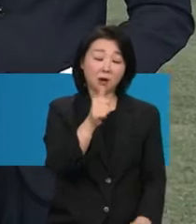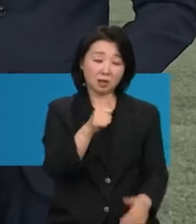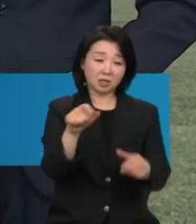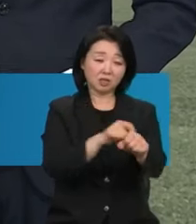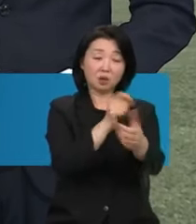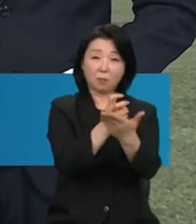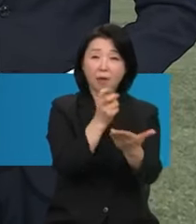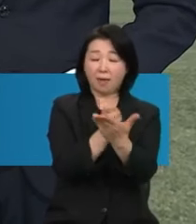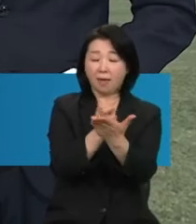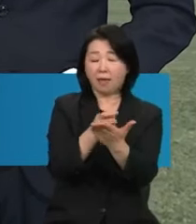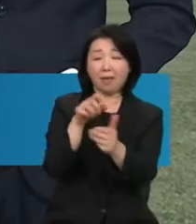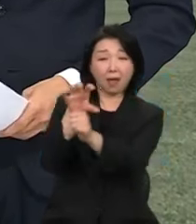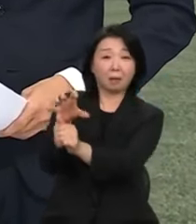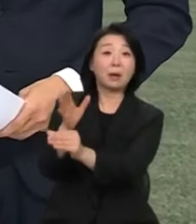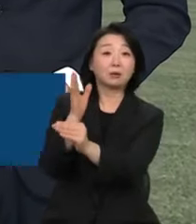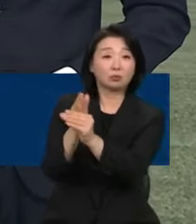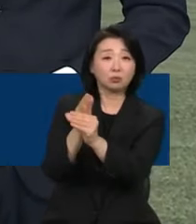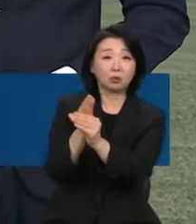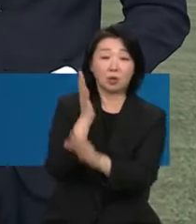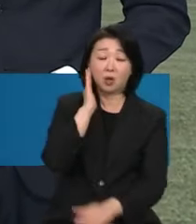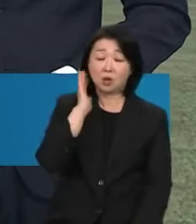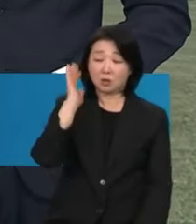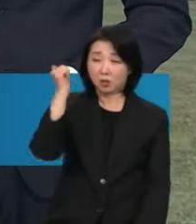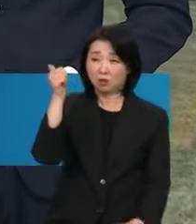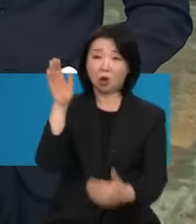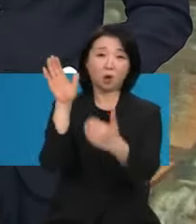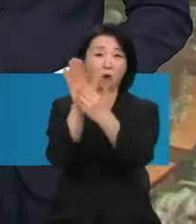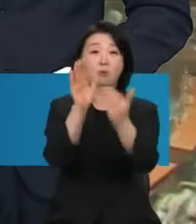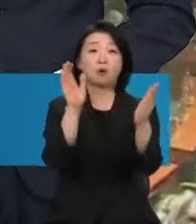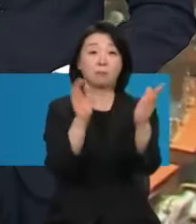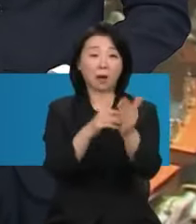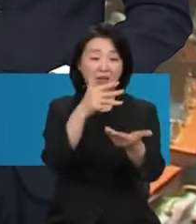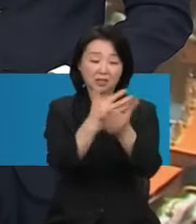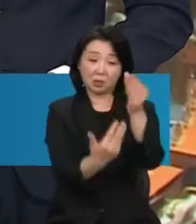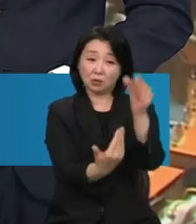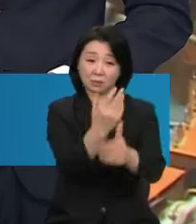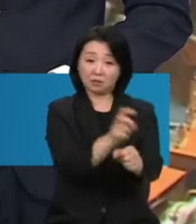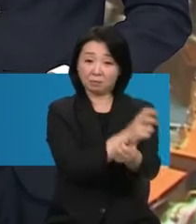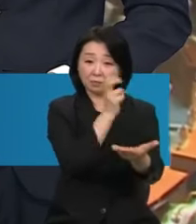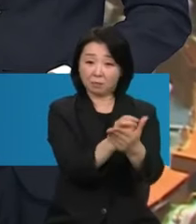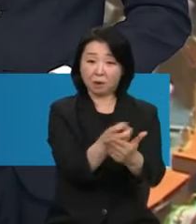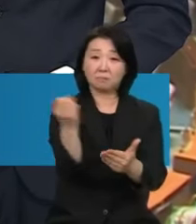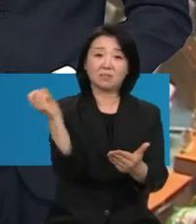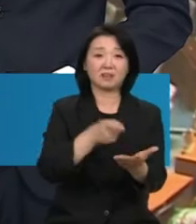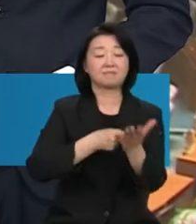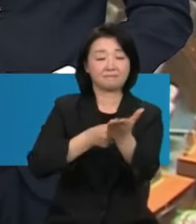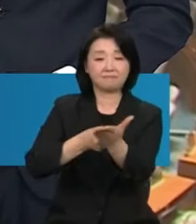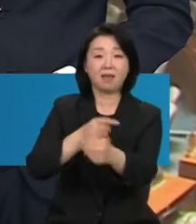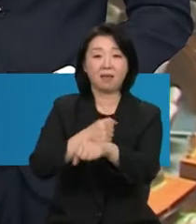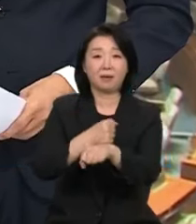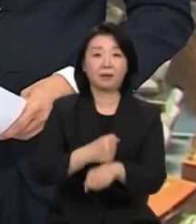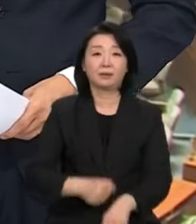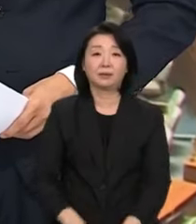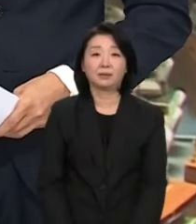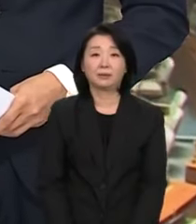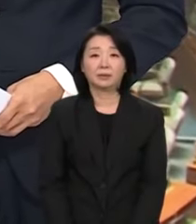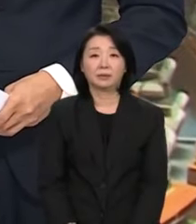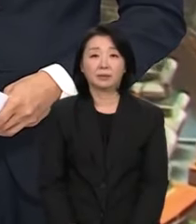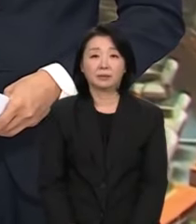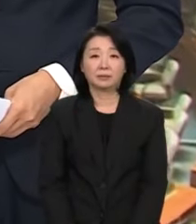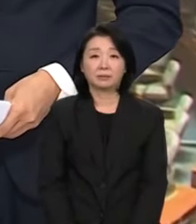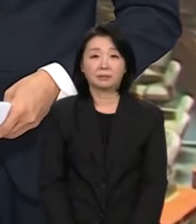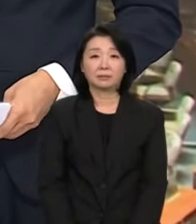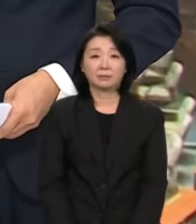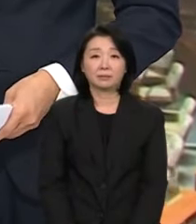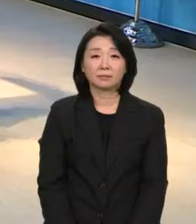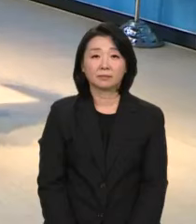압박했습니다. 대통령이 거부권을 행사해 국회로 돌아온 이태원 참사 특별법도 다시 표결에 붙이겠다고 했습니다. 김혜미 기자입니다.